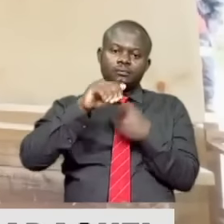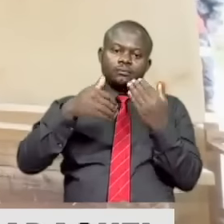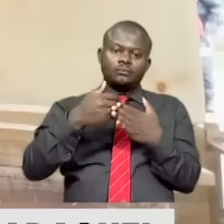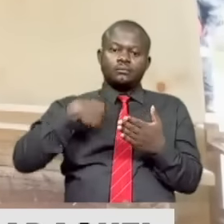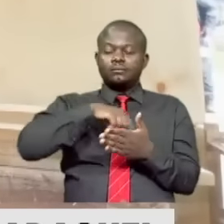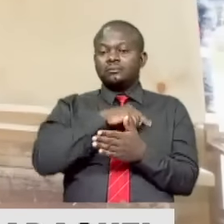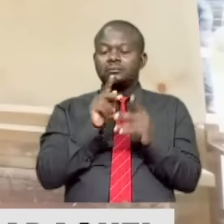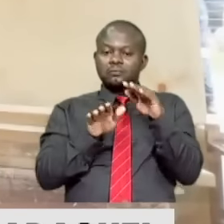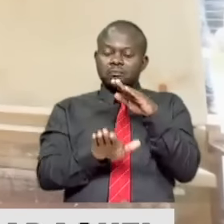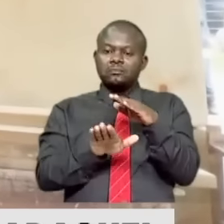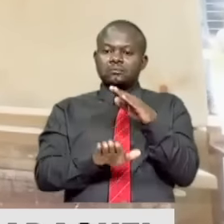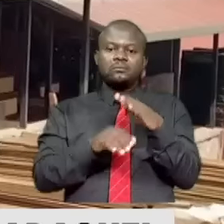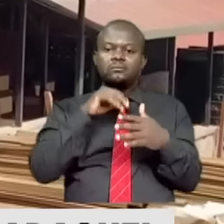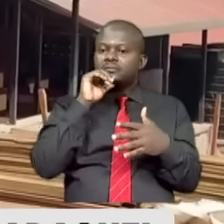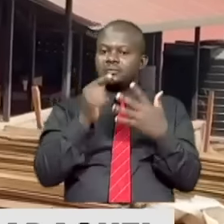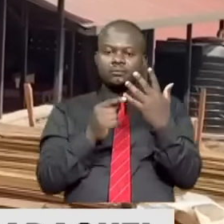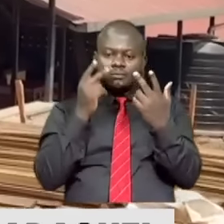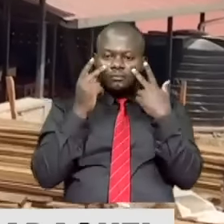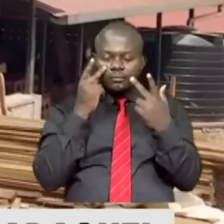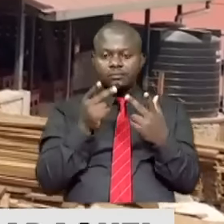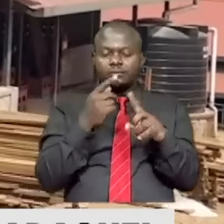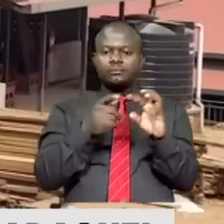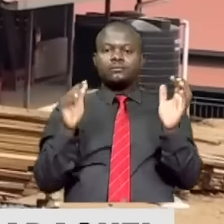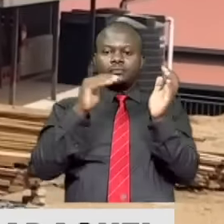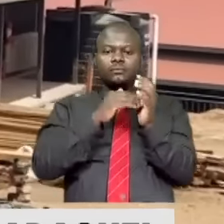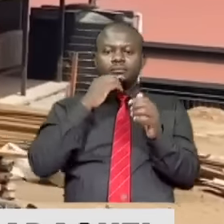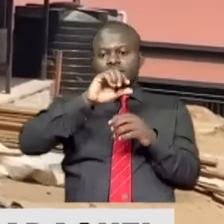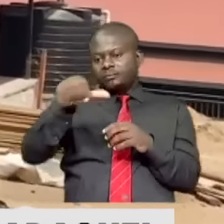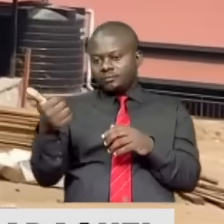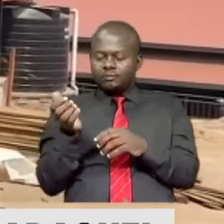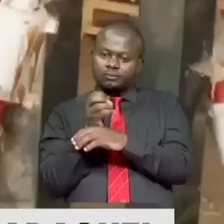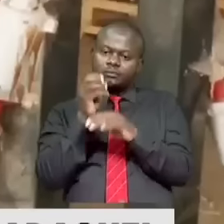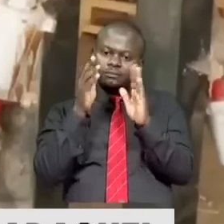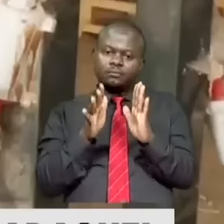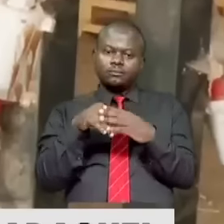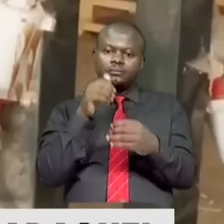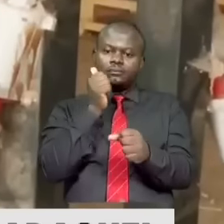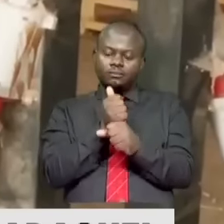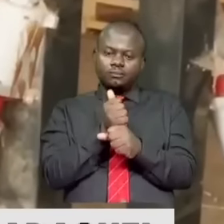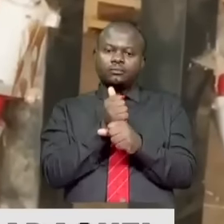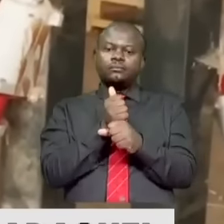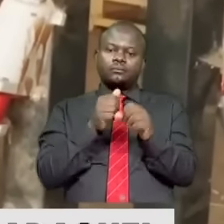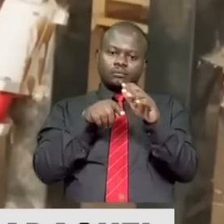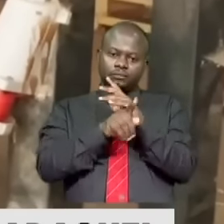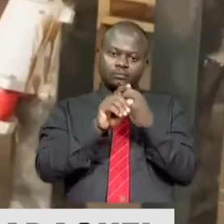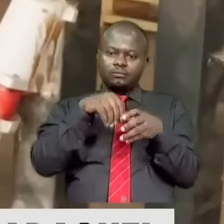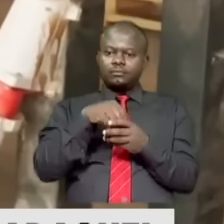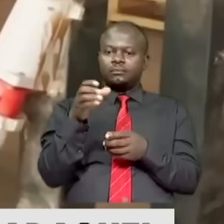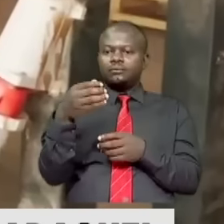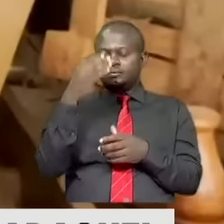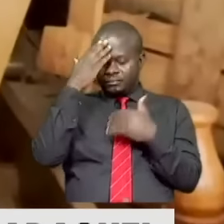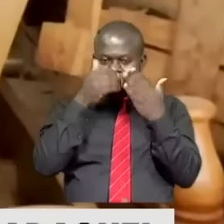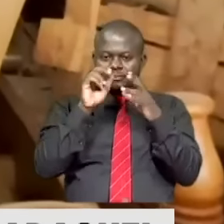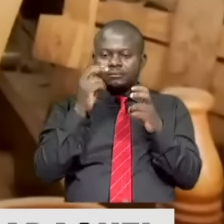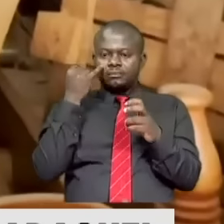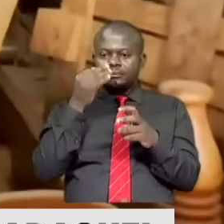rero tugasanga nta kintu tubona. Ku rundi ruhande ariko hari bagenzi babo bagira inama abakora ku giti cyabo kwinjira mu makoperative kuko ngo iyo